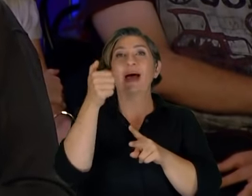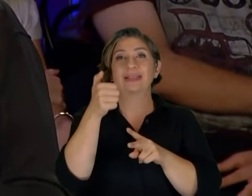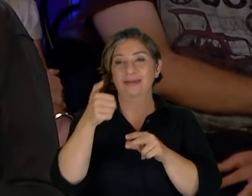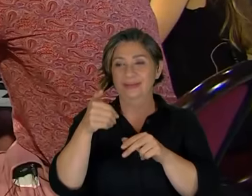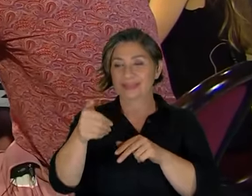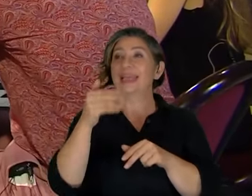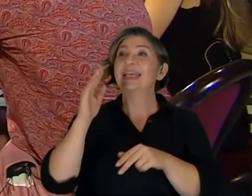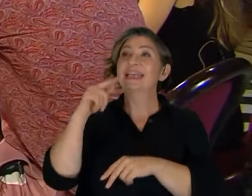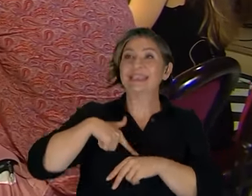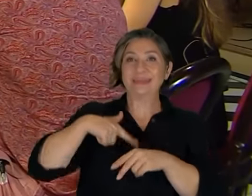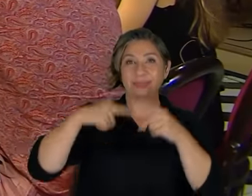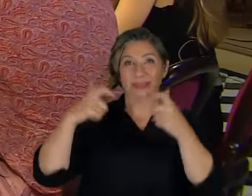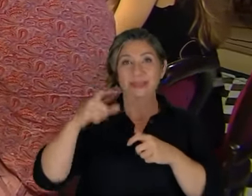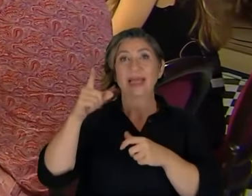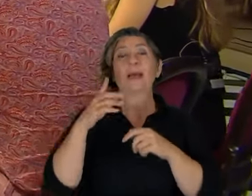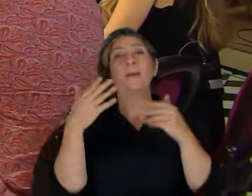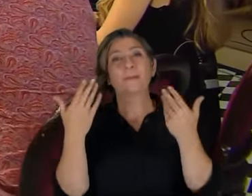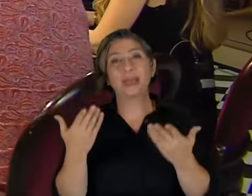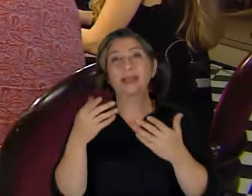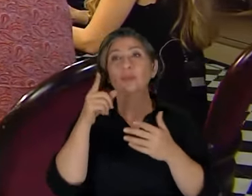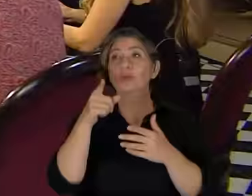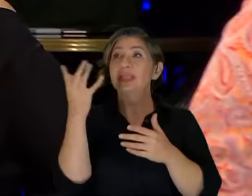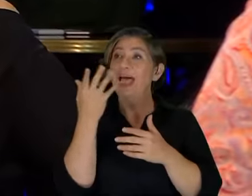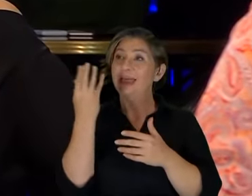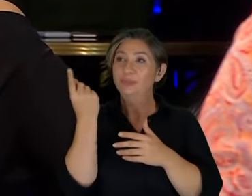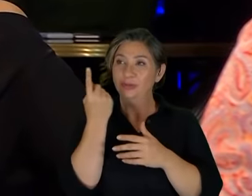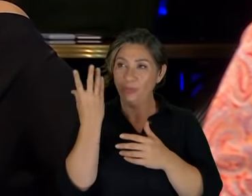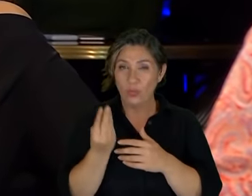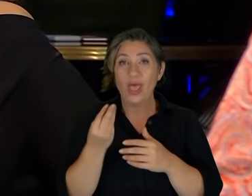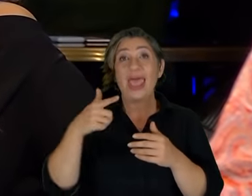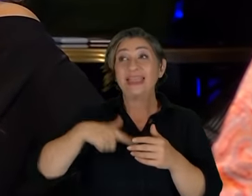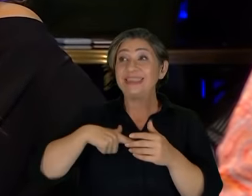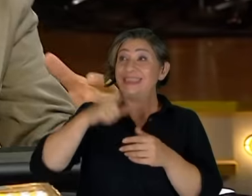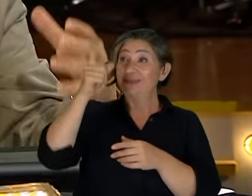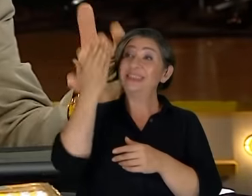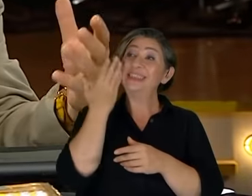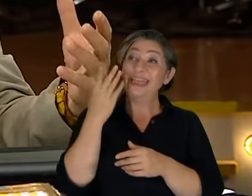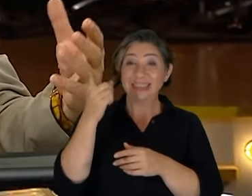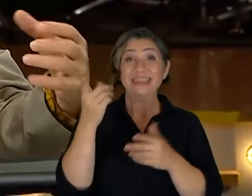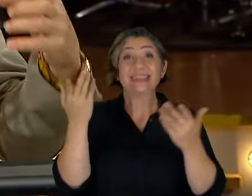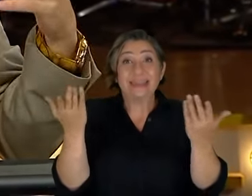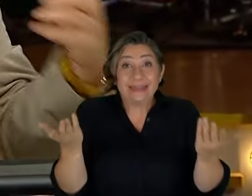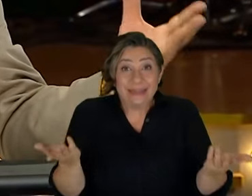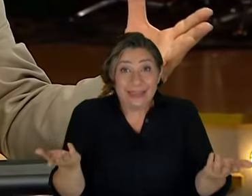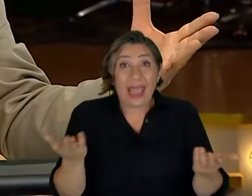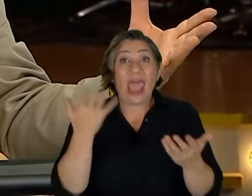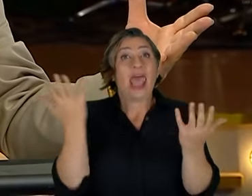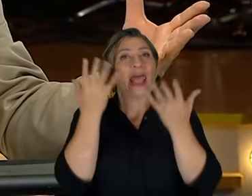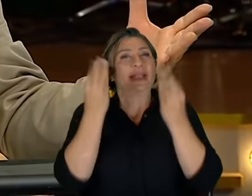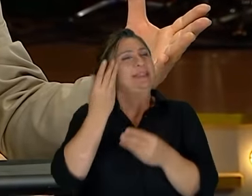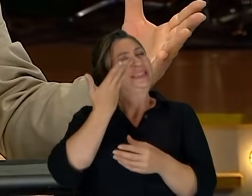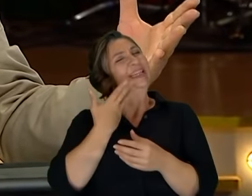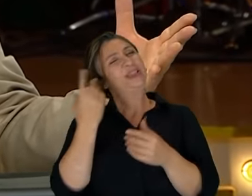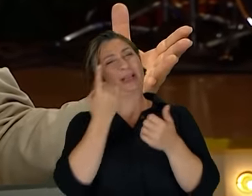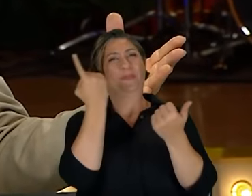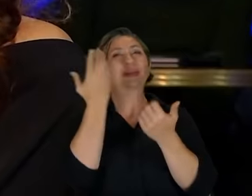26'sında İzmir'de. 26. Peki bu daha iyi bir şey oluyor değil mi? Çünkü İzmir seyircisi tabii ki en iyi